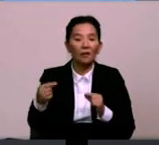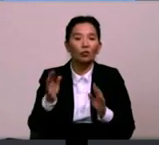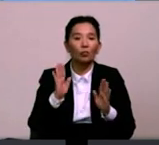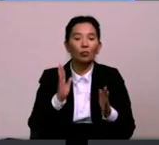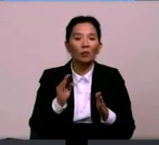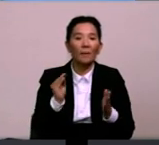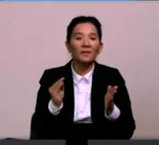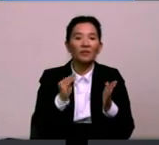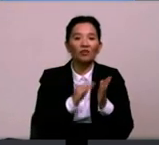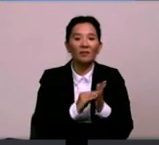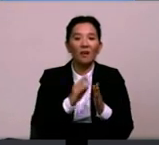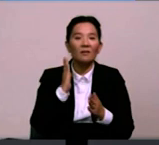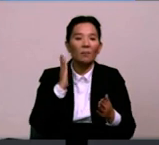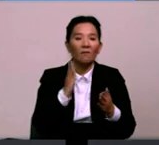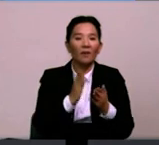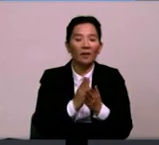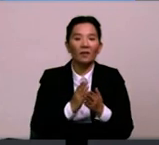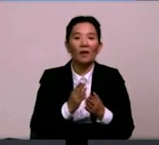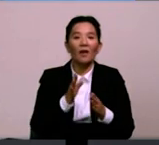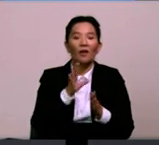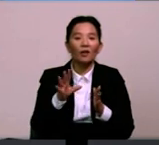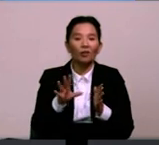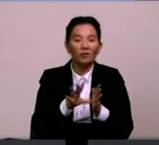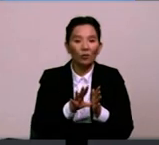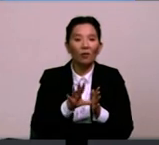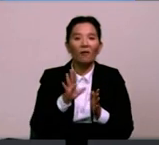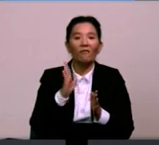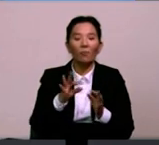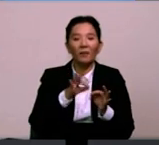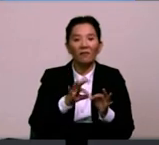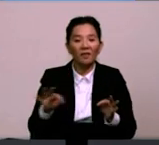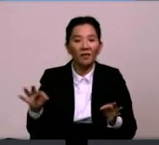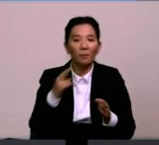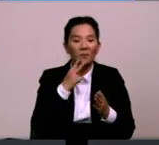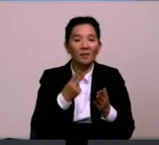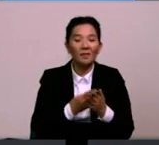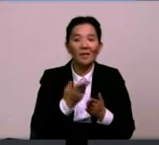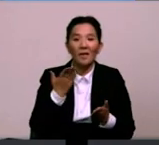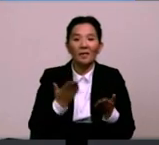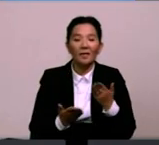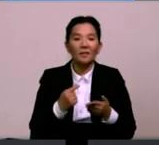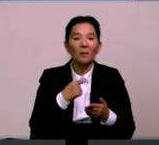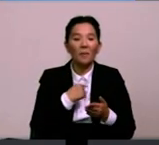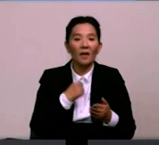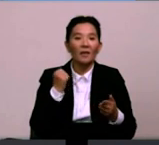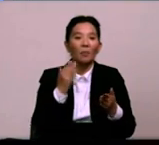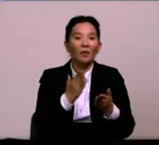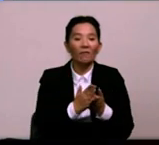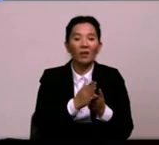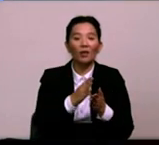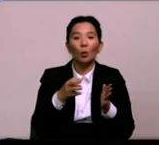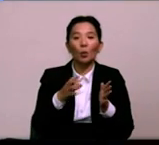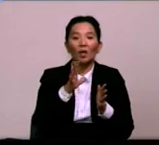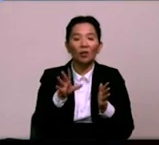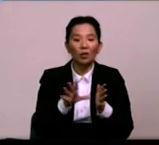будет обозначаться направление электрического тока в проводнике. Смотрите, если мы направили электрический ток